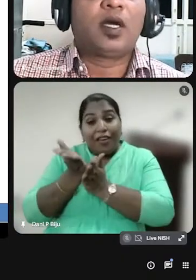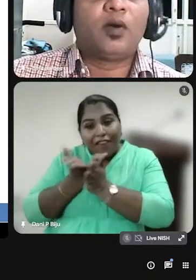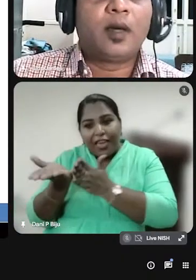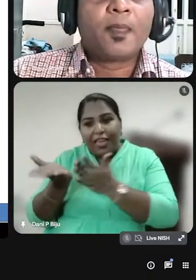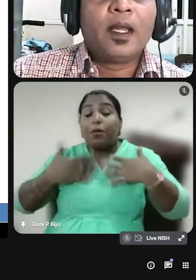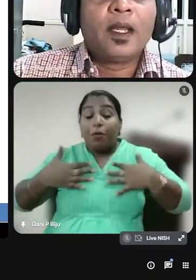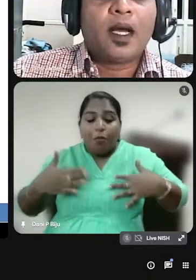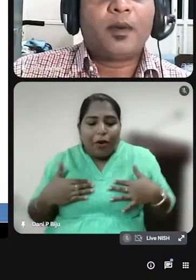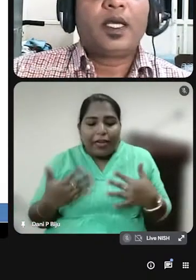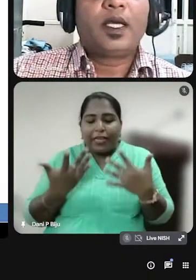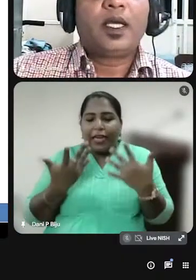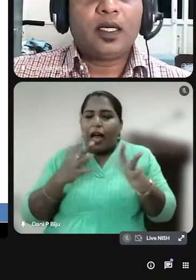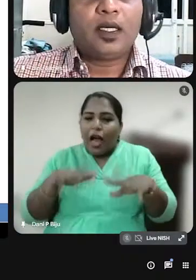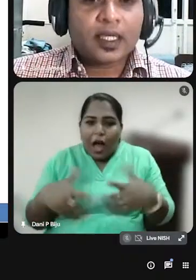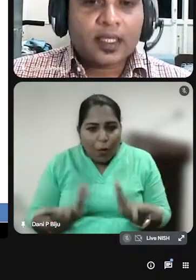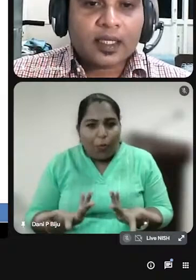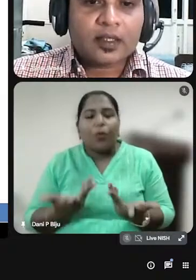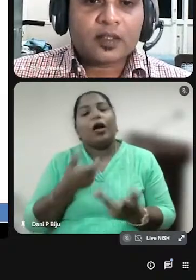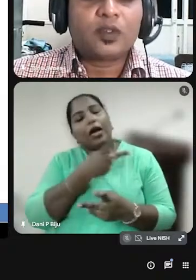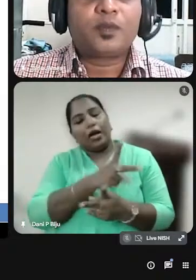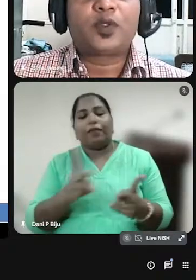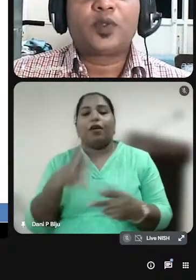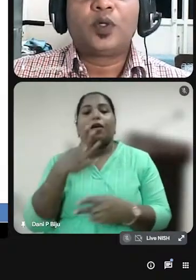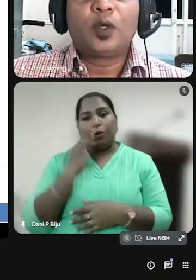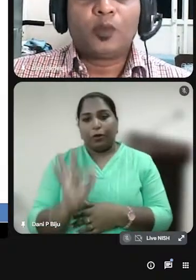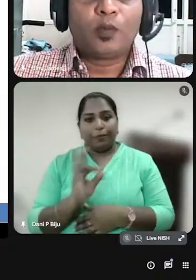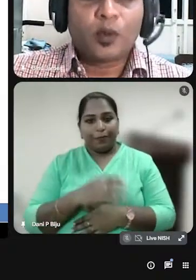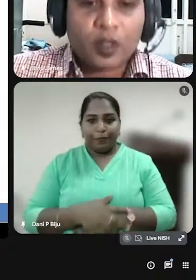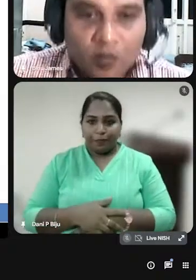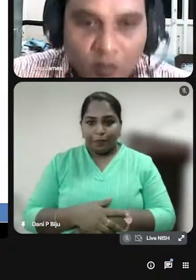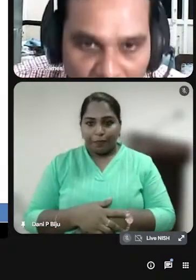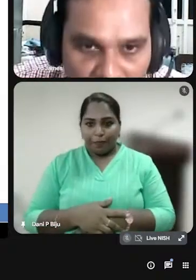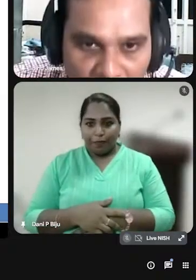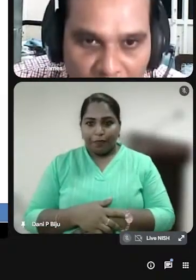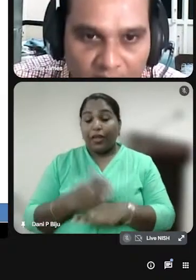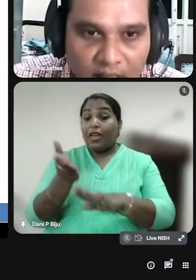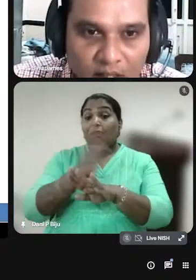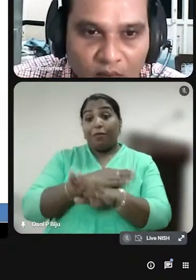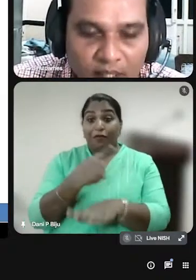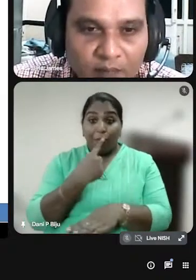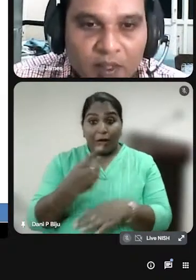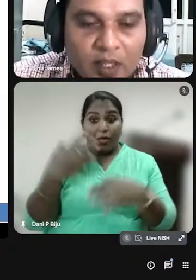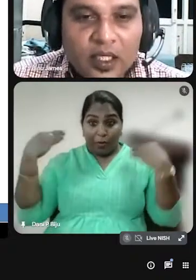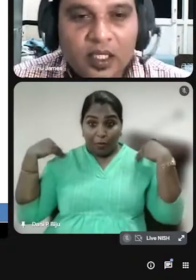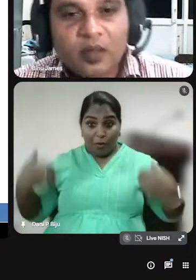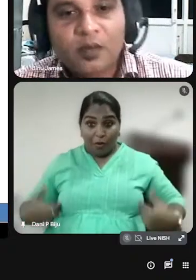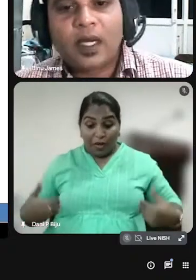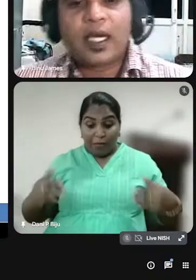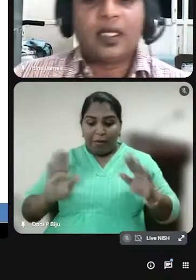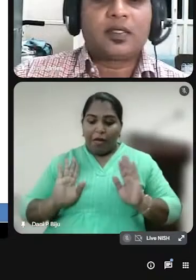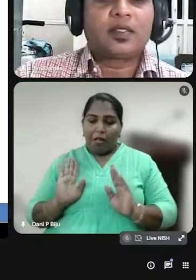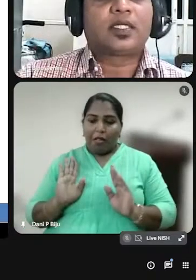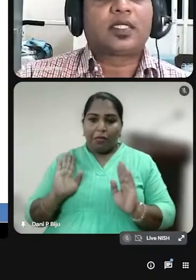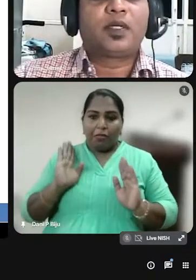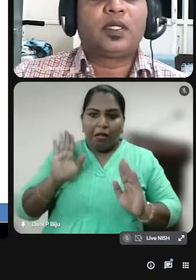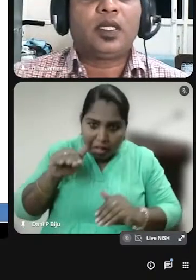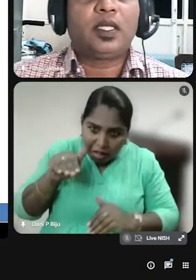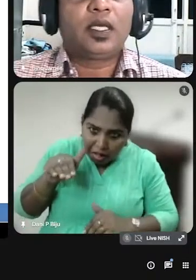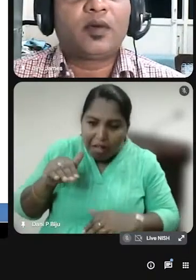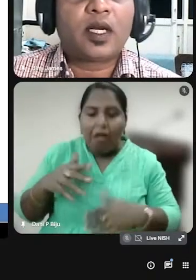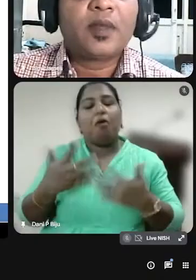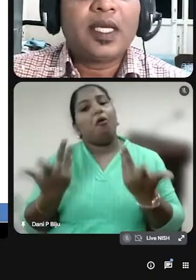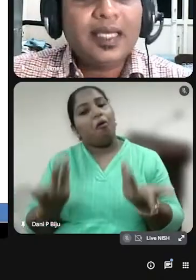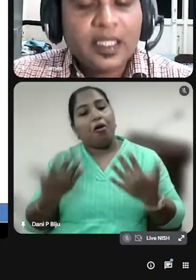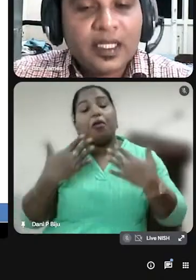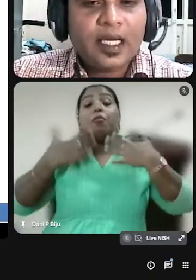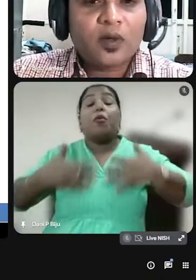ശരീരഭാവം ഉണ്ടാവുന്നത്. അപ്പോൾ ഈ ഞാൻ നേരത്തെ സൂചിപ്പിച്ചു, മുമ്പോട്ട് വളയുന്ന രീതിയിലേക്ക് വരാം, ഇരിക്കുമ്പോൾ ബാലൻസ് നഷ്ടപ്പെടുന്ന